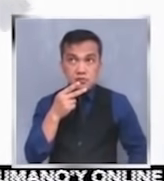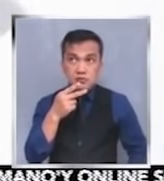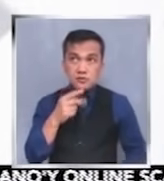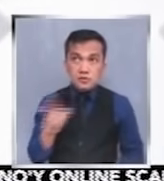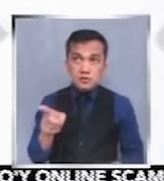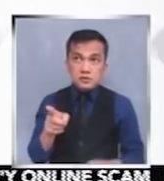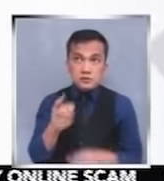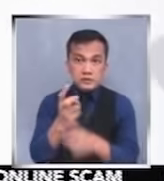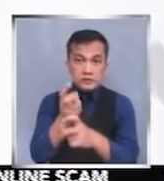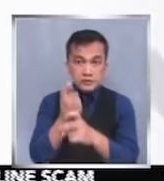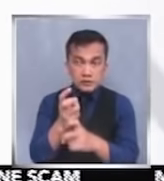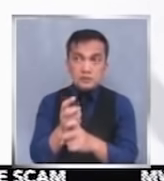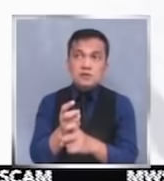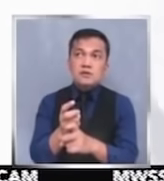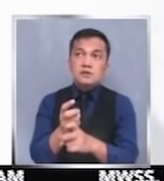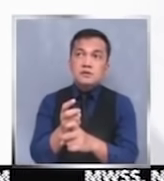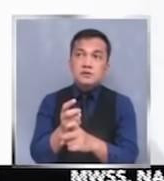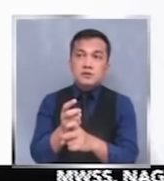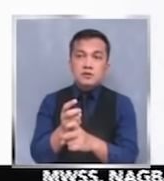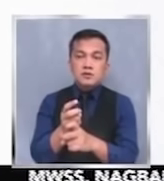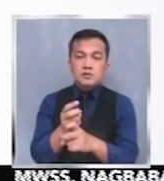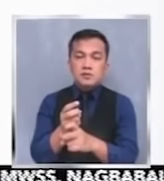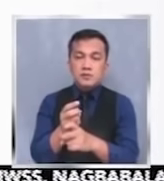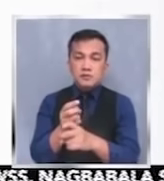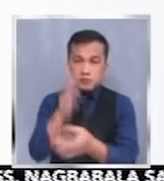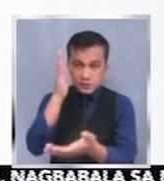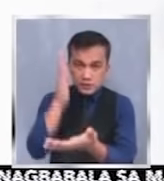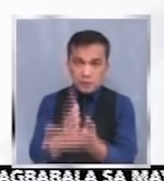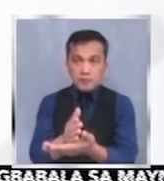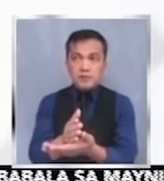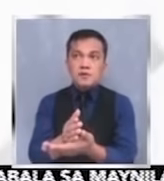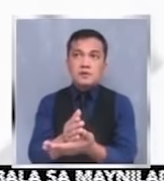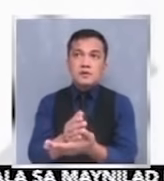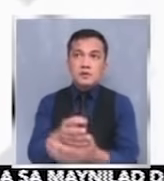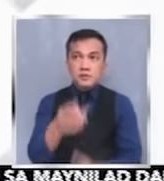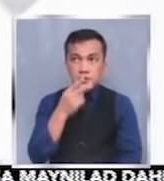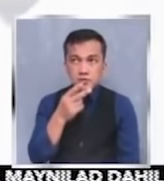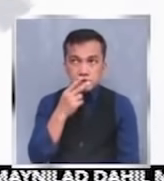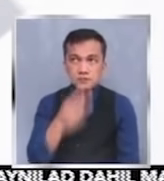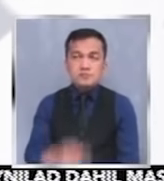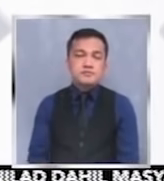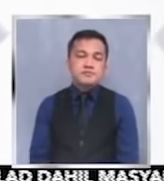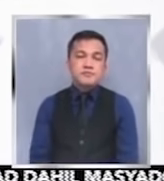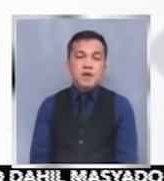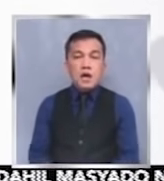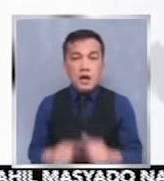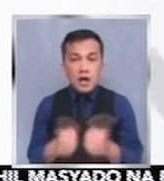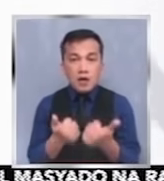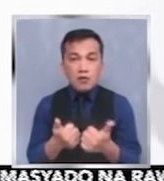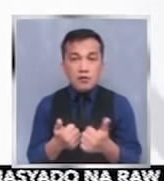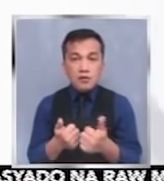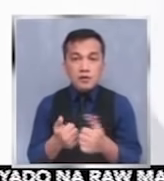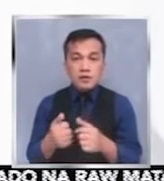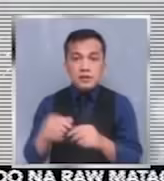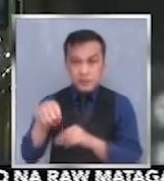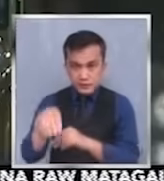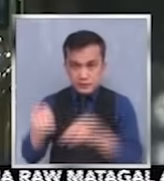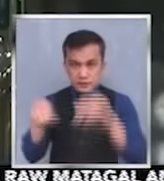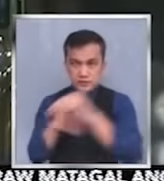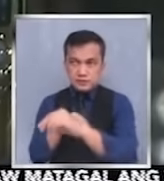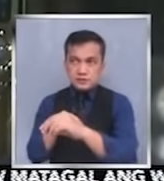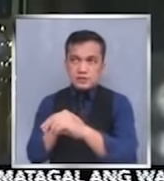nahihirapan mag-quit ng paninigarilyo no, by giving them a less harmful